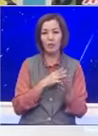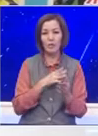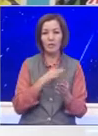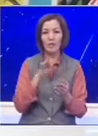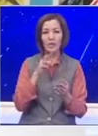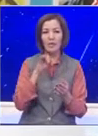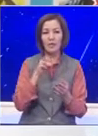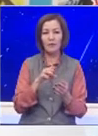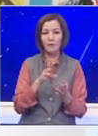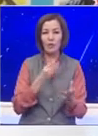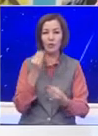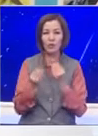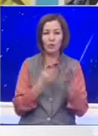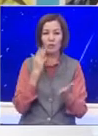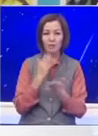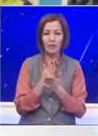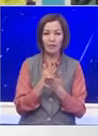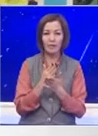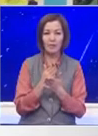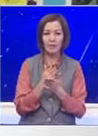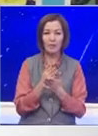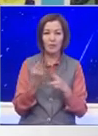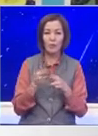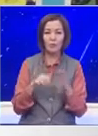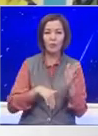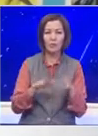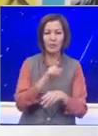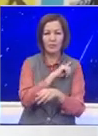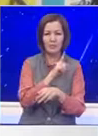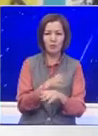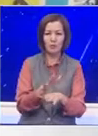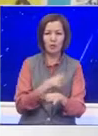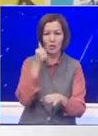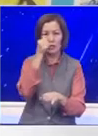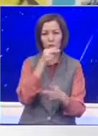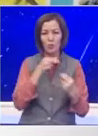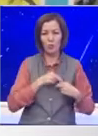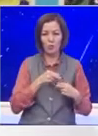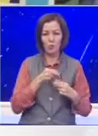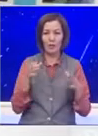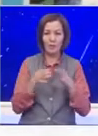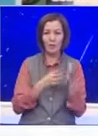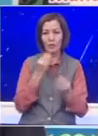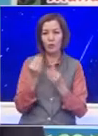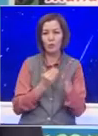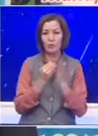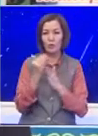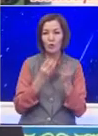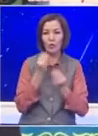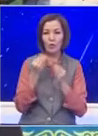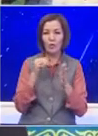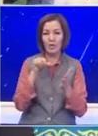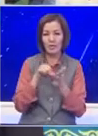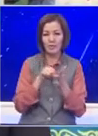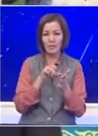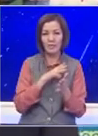Раим деген ойыншылар келіп отыр. Олар өте көп жылдар бойы Жетісу құрама командасында жоғарғы лигада ойнаған жігіттер болатын.